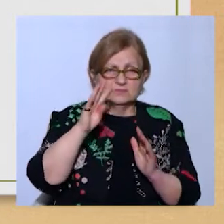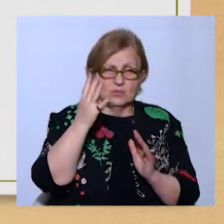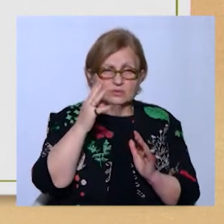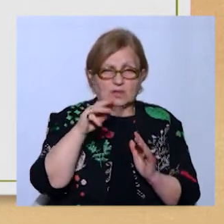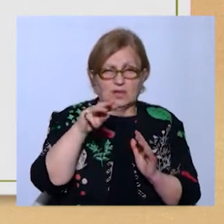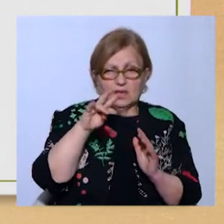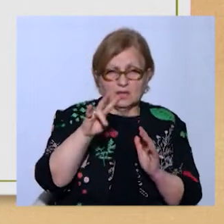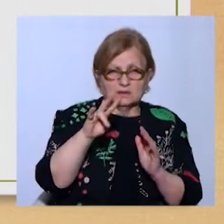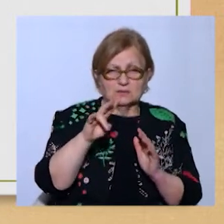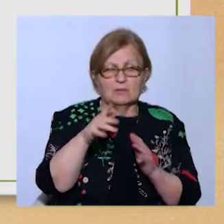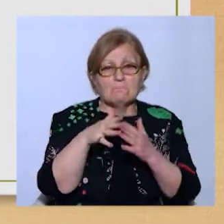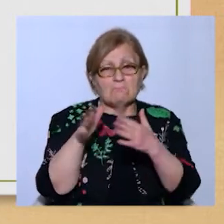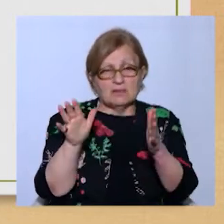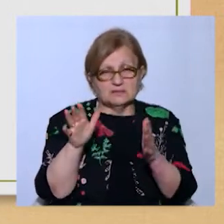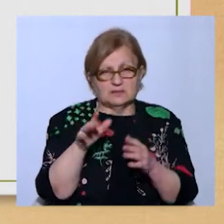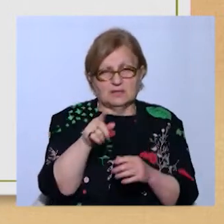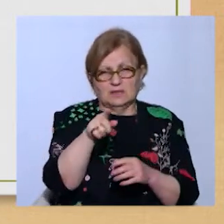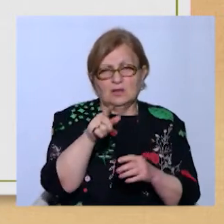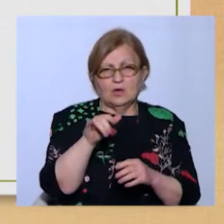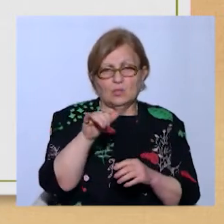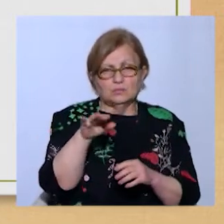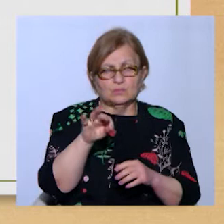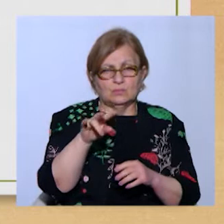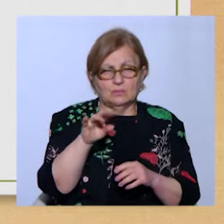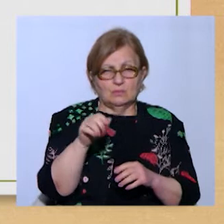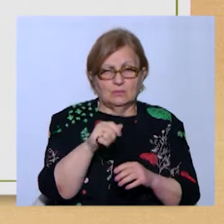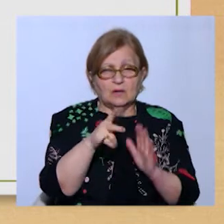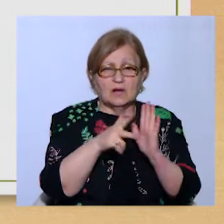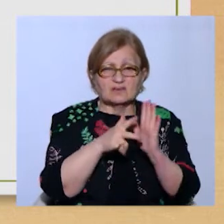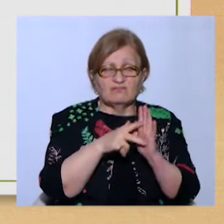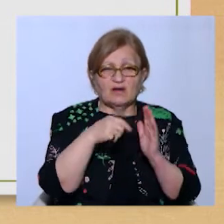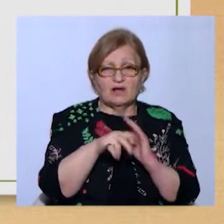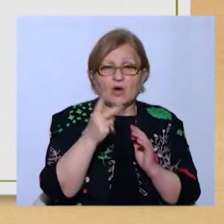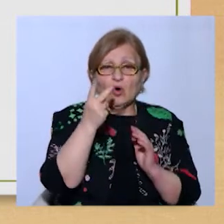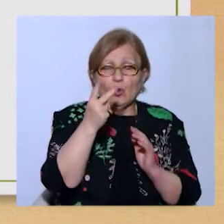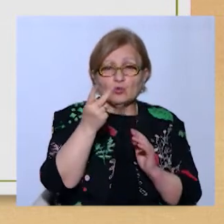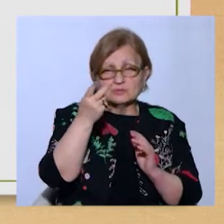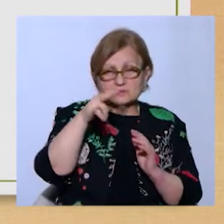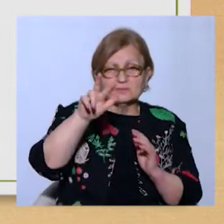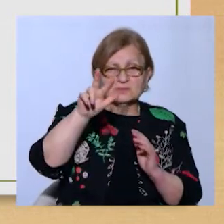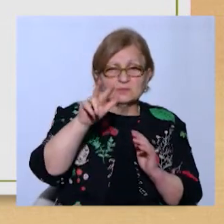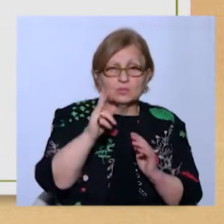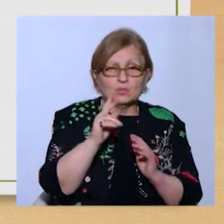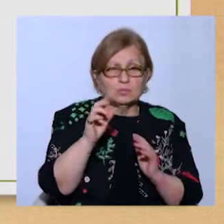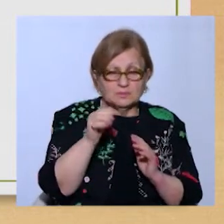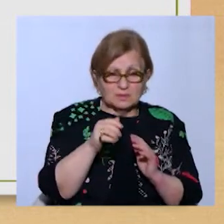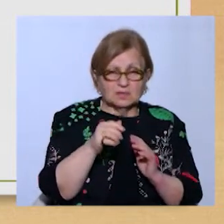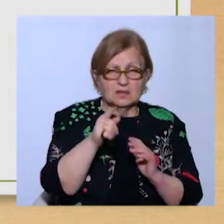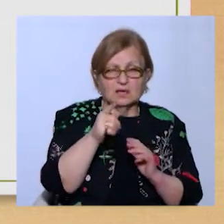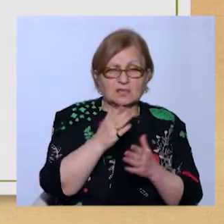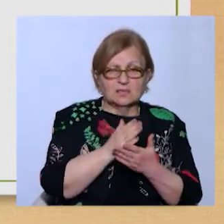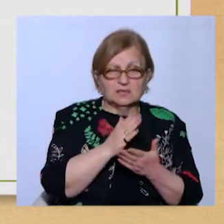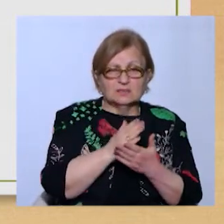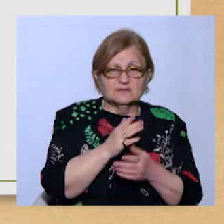ხარისხად 79-ზე უტოლობა. მოგეხსენებათ, რომ ეს 2-ის კუბია, ანუ 2-ის კუბი 4n ხარისხში